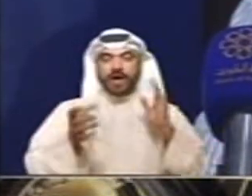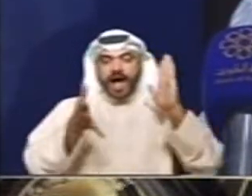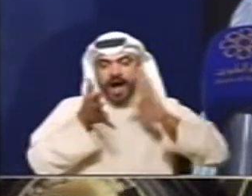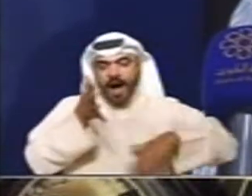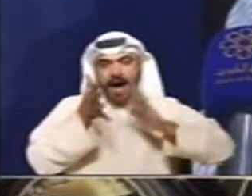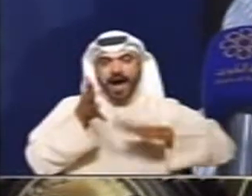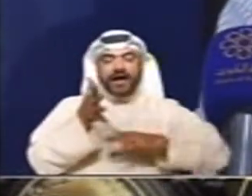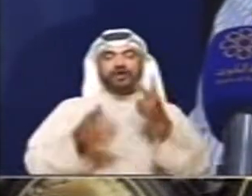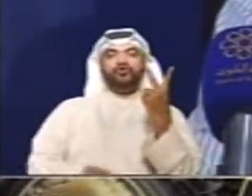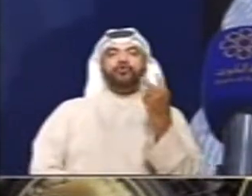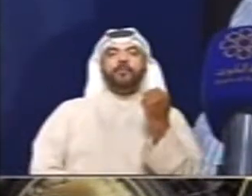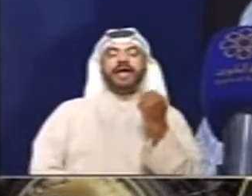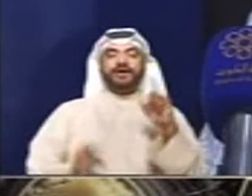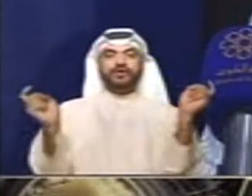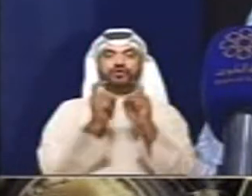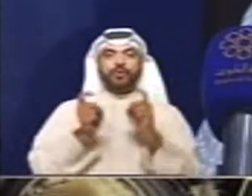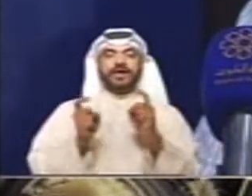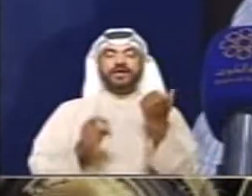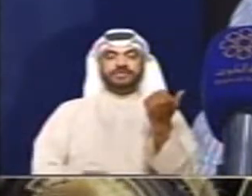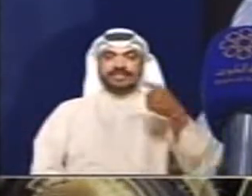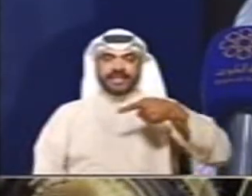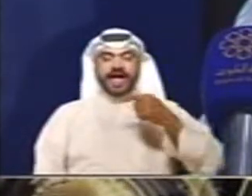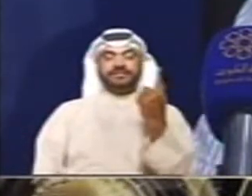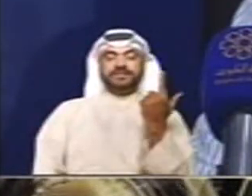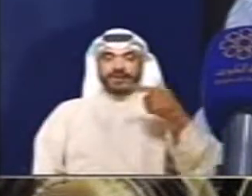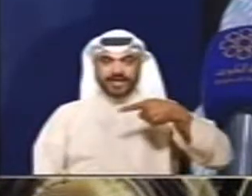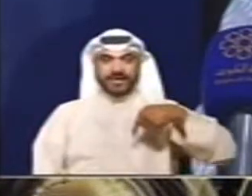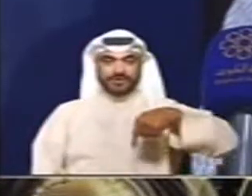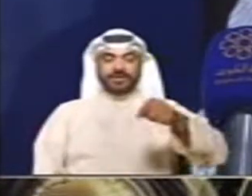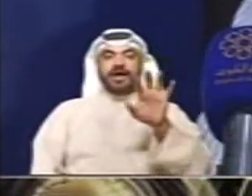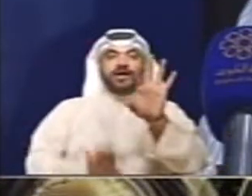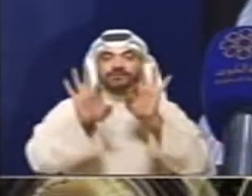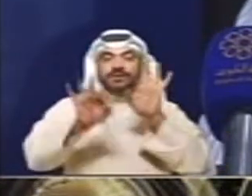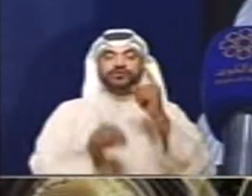يومين في الدوري وهي يومي 16-17، علما أن